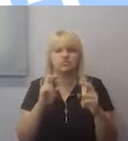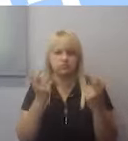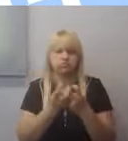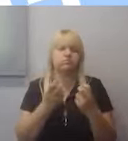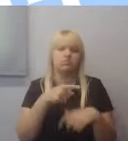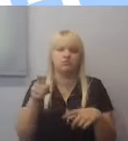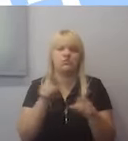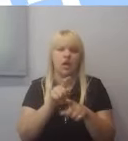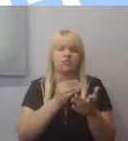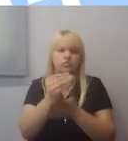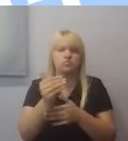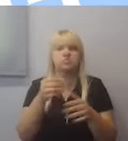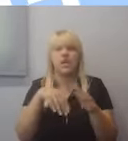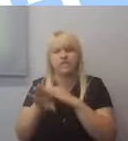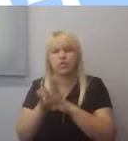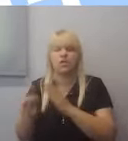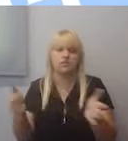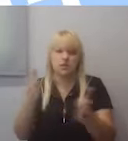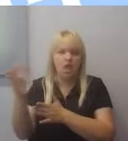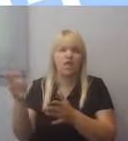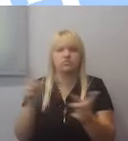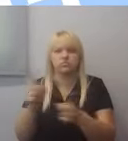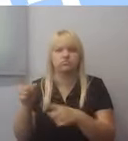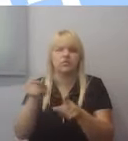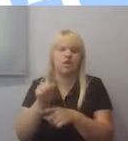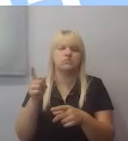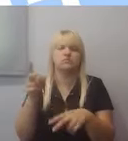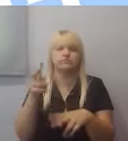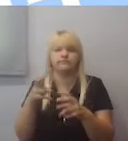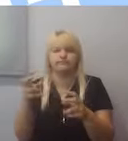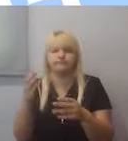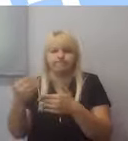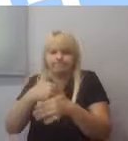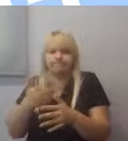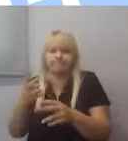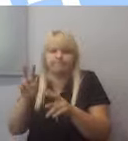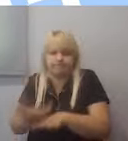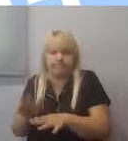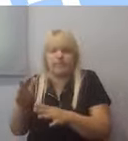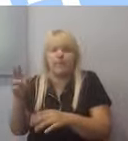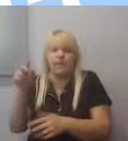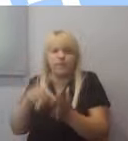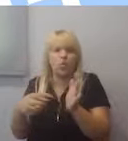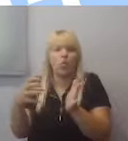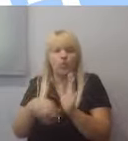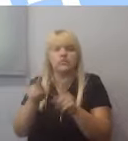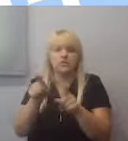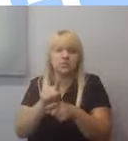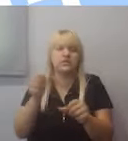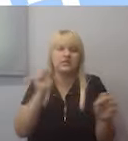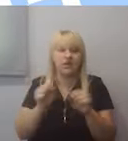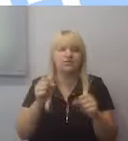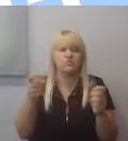evakuācijas ceļus izmitināšanas punktus izvairāmies no kādiem varbūt mums ir reģistrēti daudz jau šobrīd